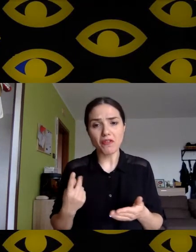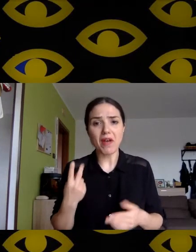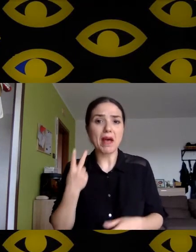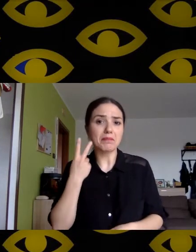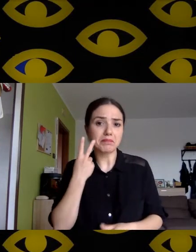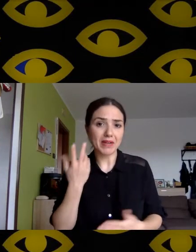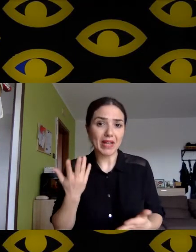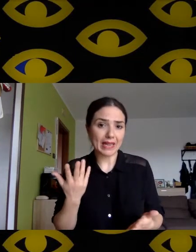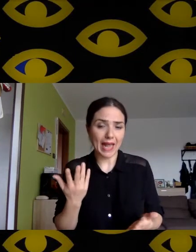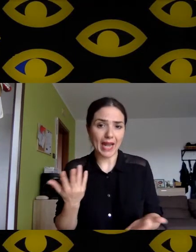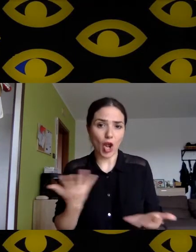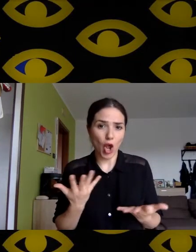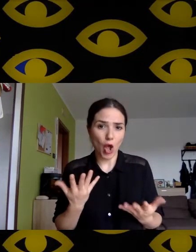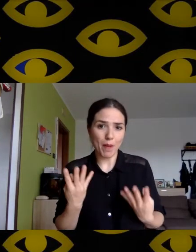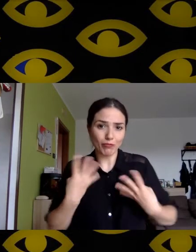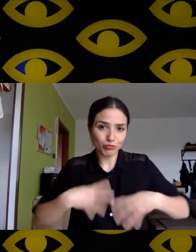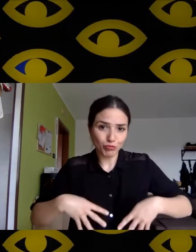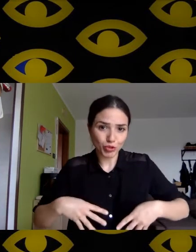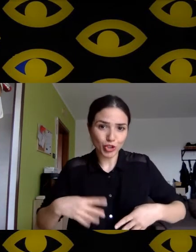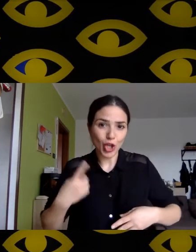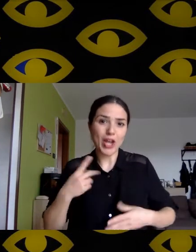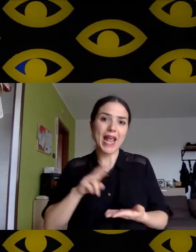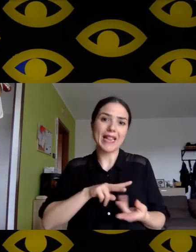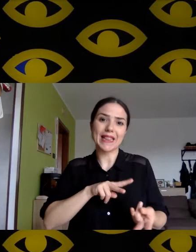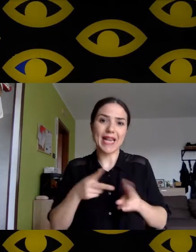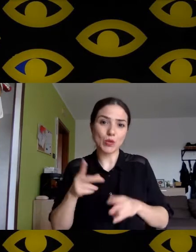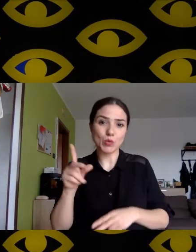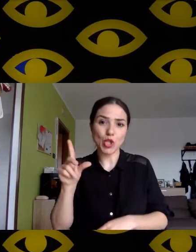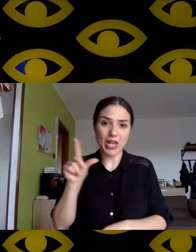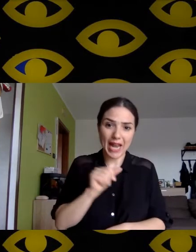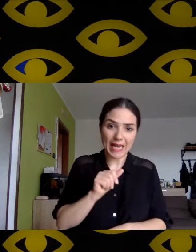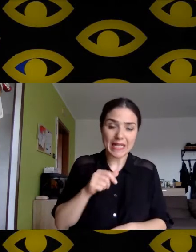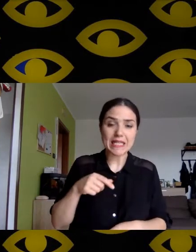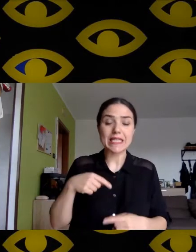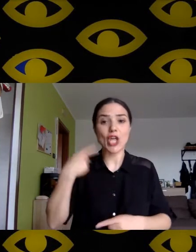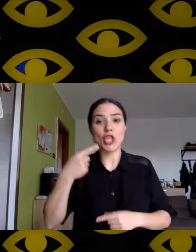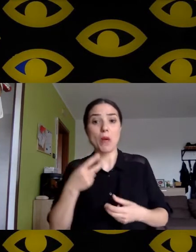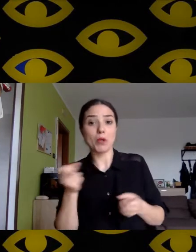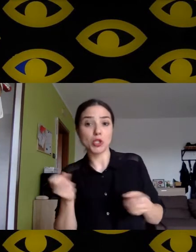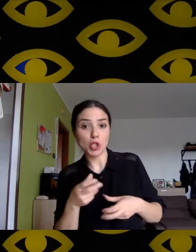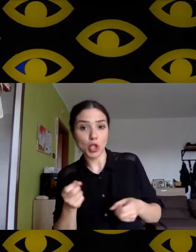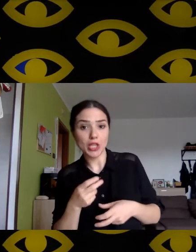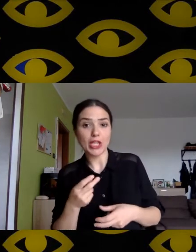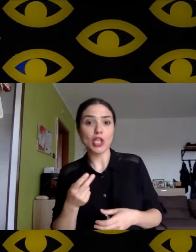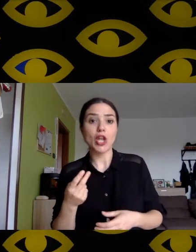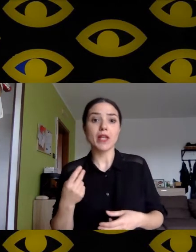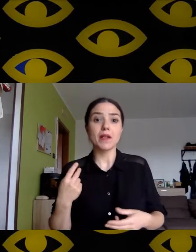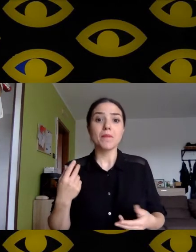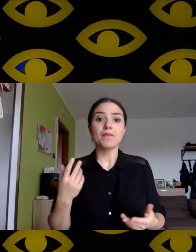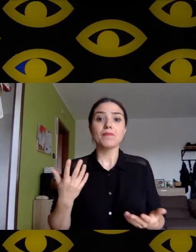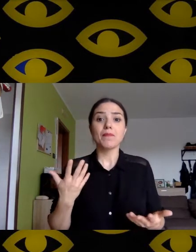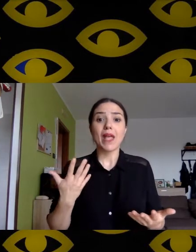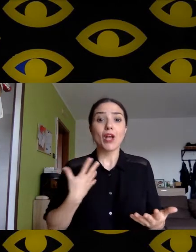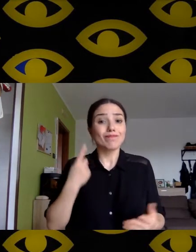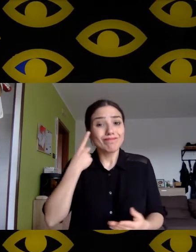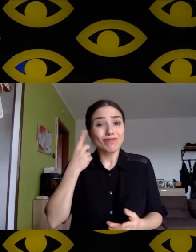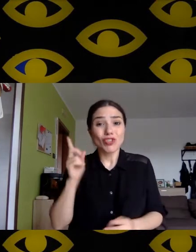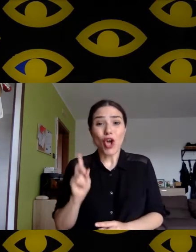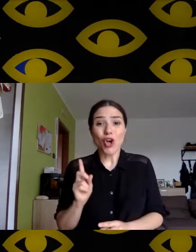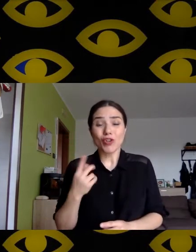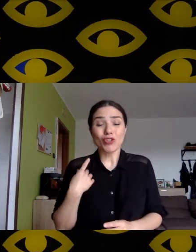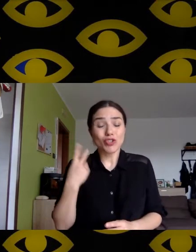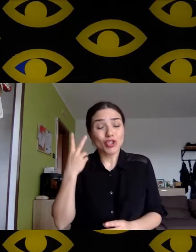dei linguaggi dei segni, e questa è la difficoltà del mondo della sindrome di Usher, perché ci sono persone che come me sentono in